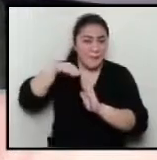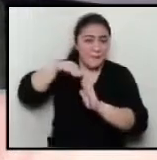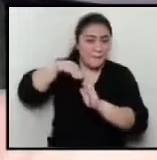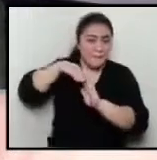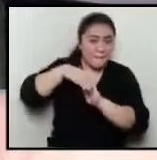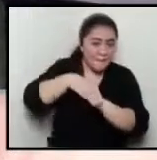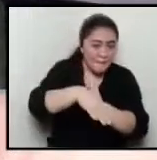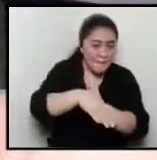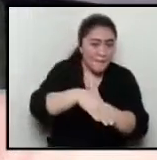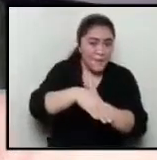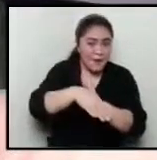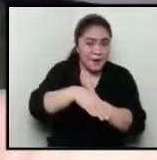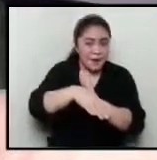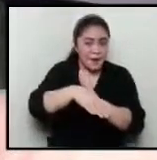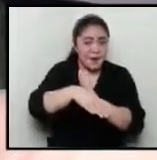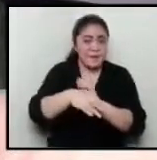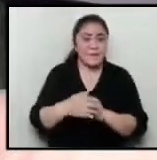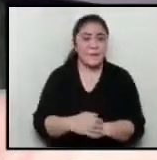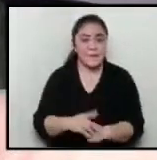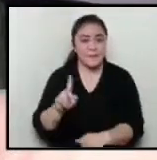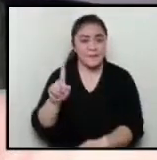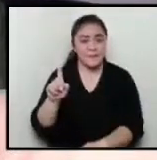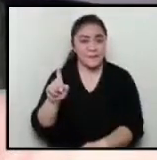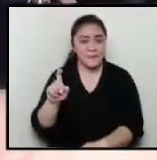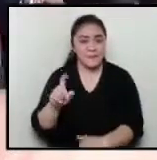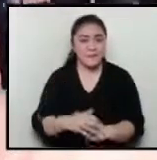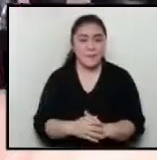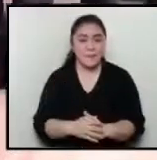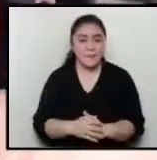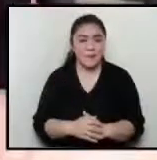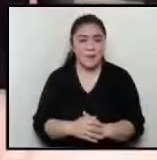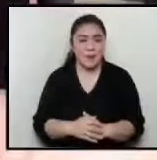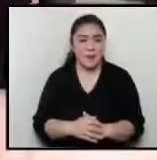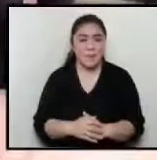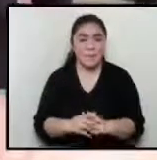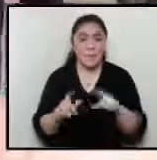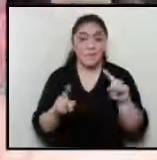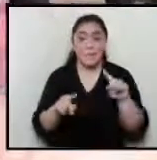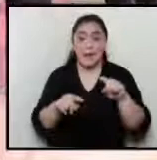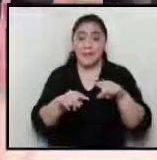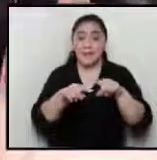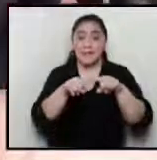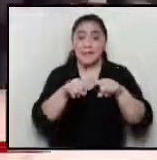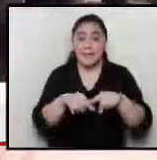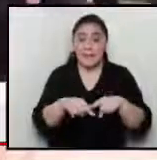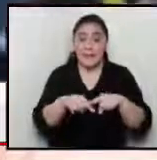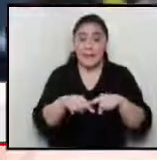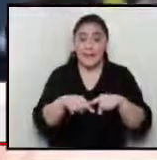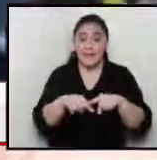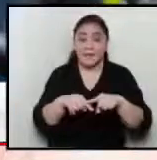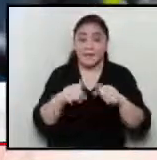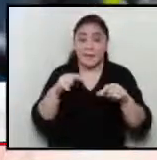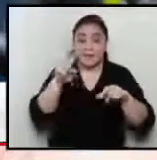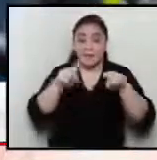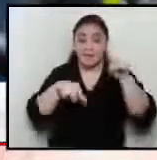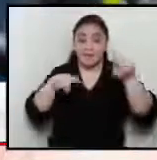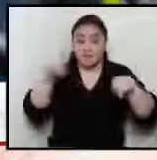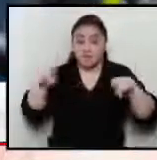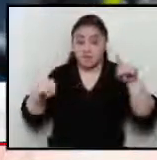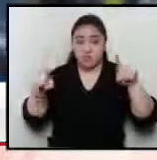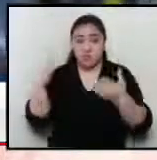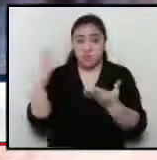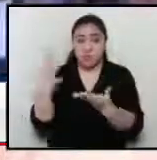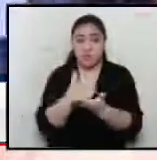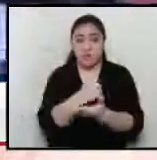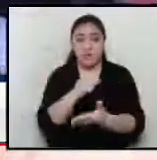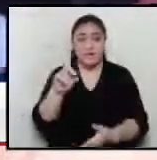araw? Well, Aljo, based lang on the trending ng DOH data, no, nakikita natin sa